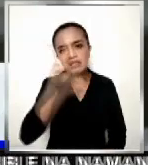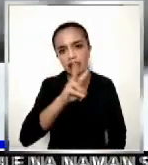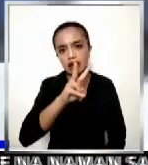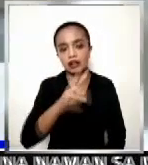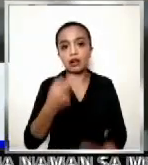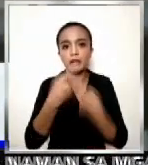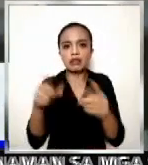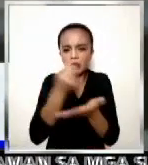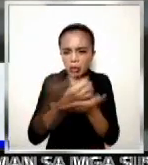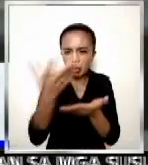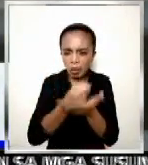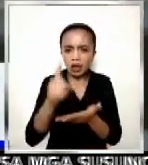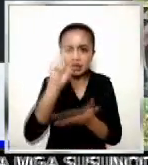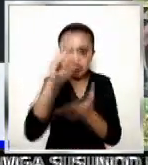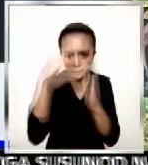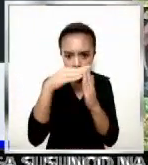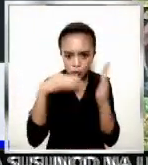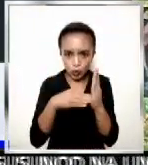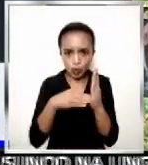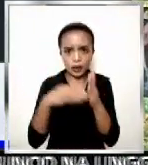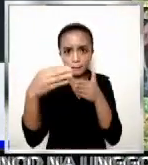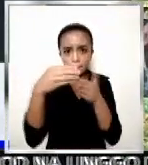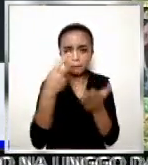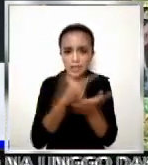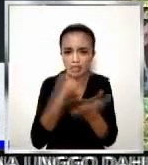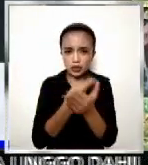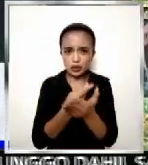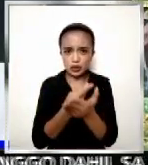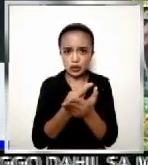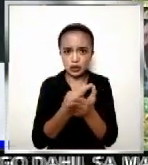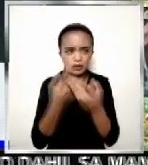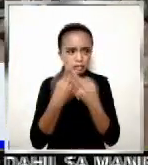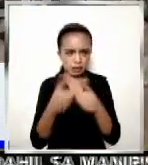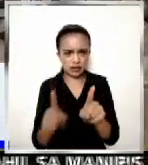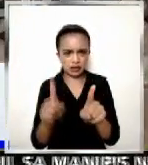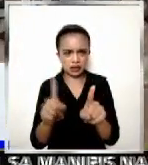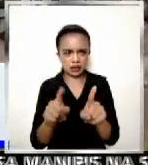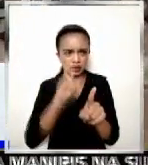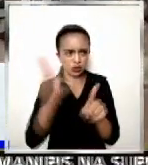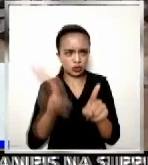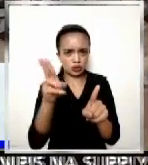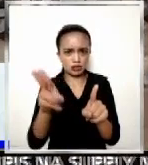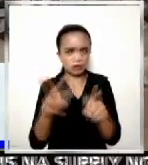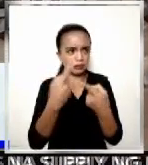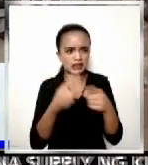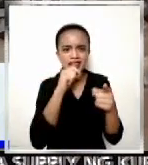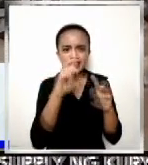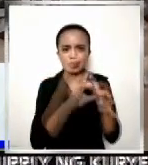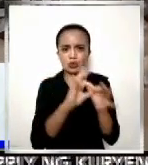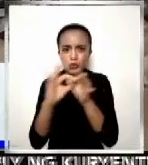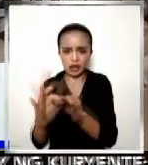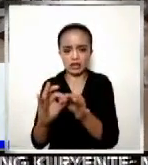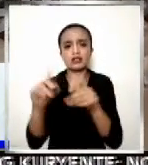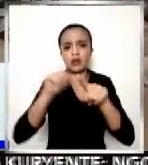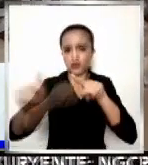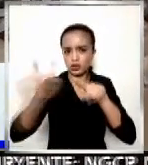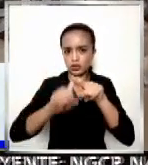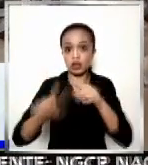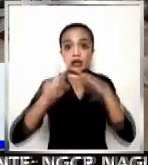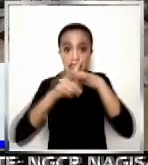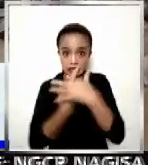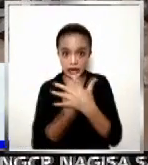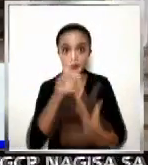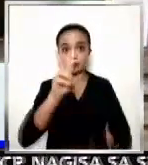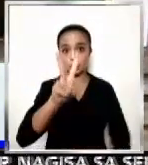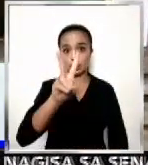NGCP para sa mga bagay na walang kinalaman sa pag-deliver ng kuryente. Mula 2017 to 2018, mahigit